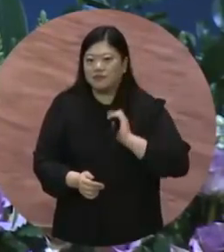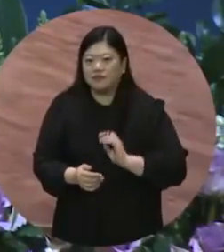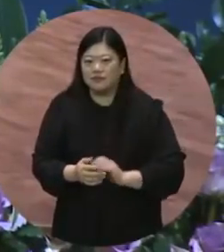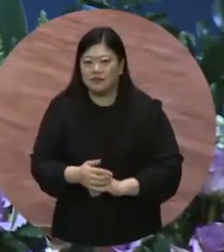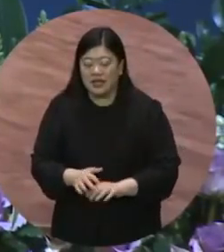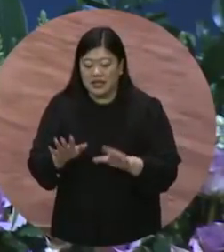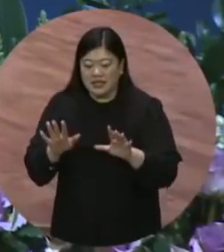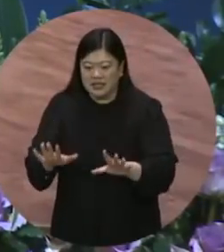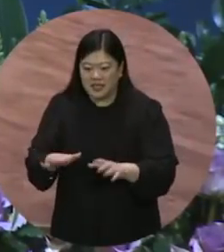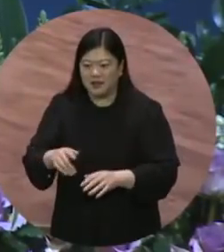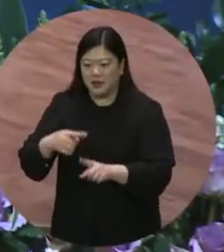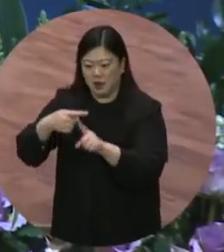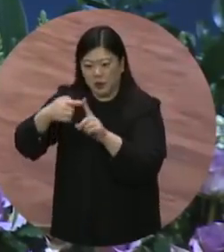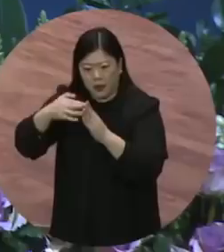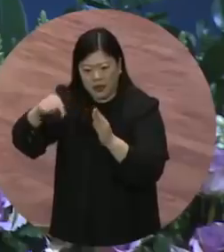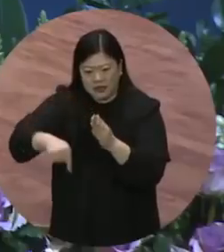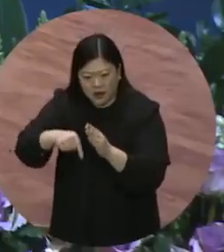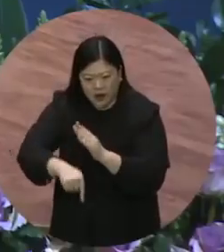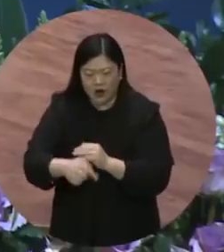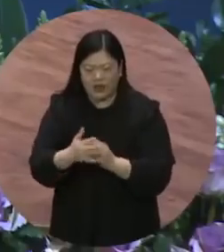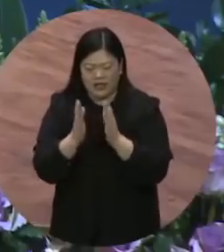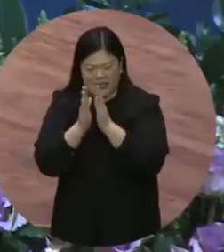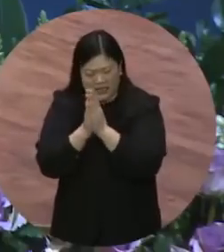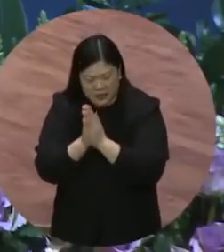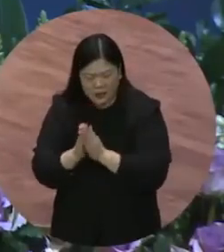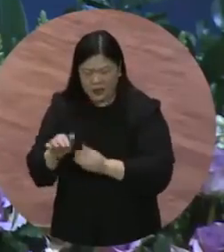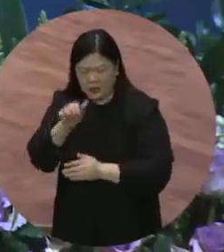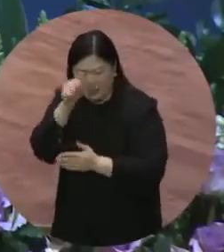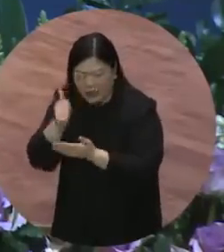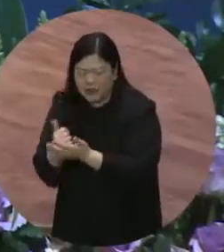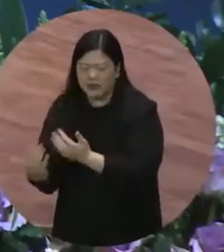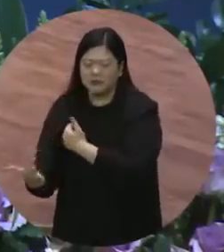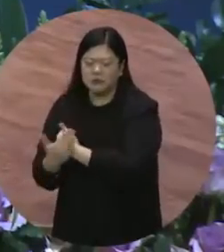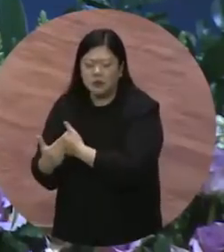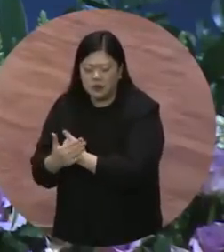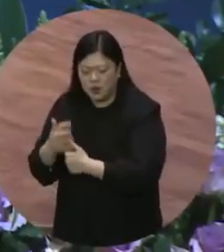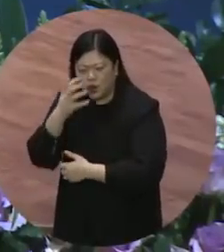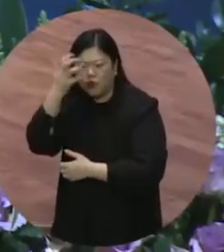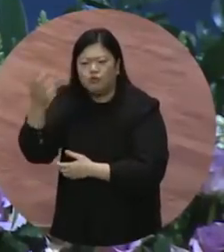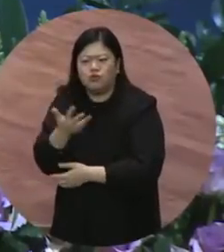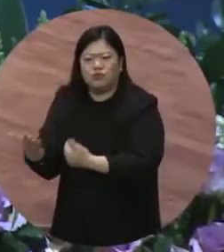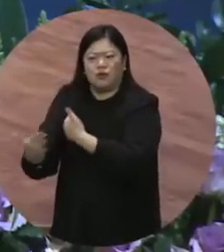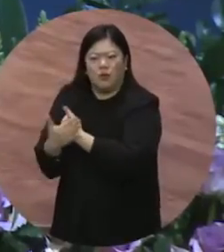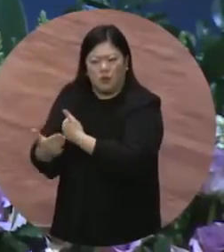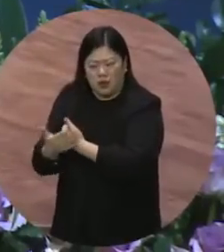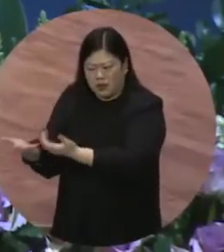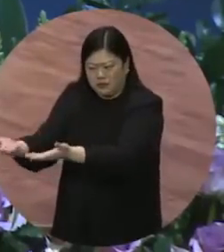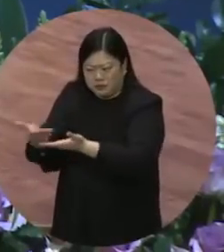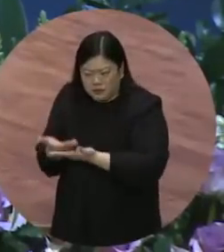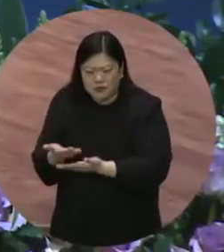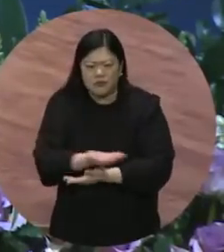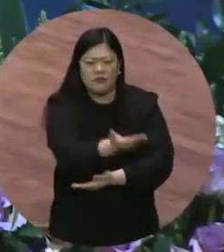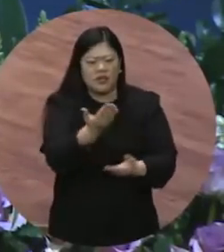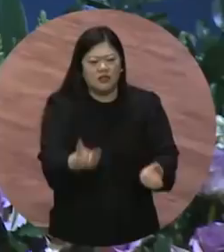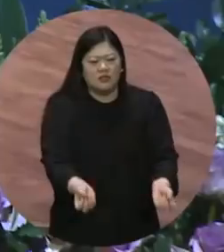정말 많은 예산을 들여서 기도에 후원해서 너희들 잔치로 마련했으면 여러분이 축제라.